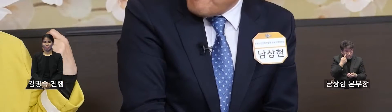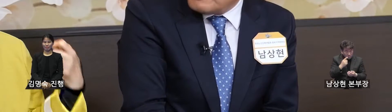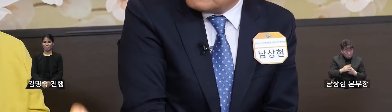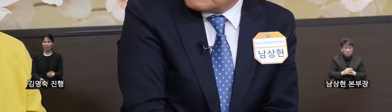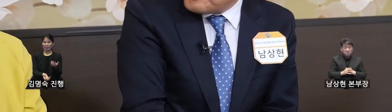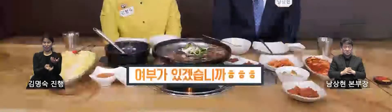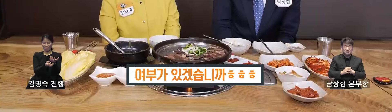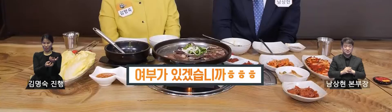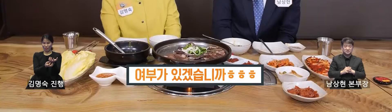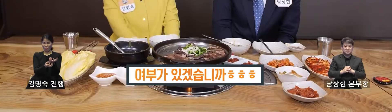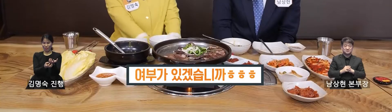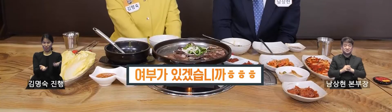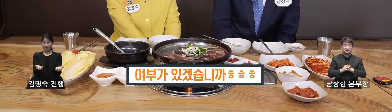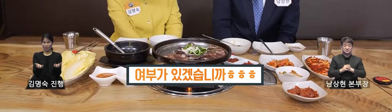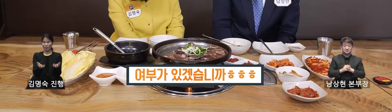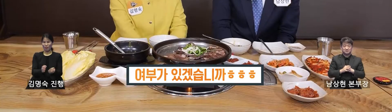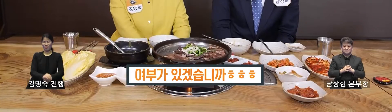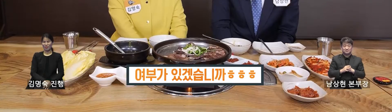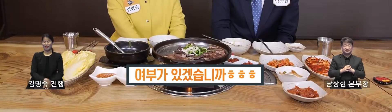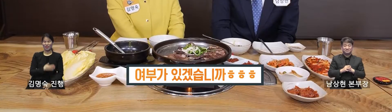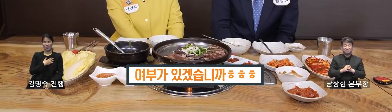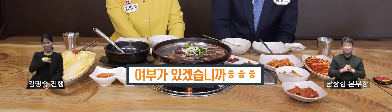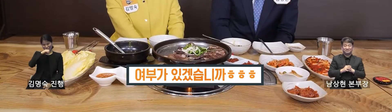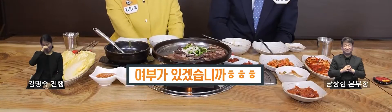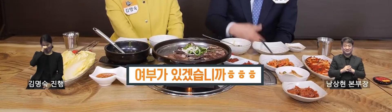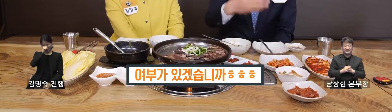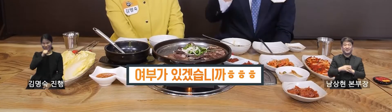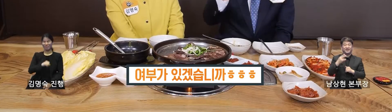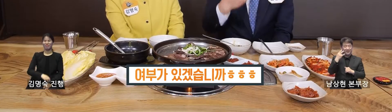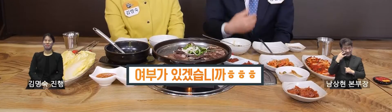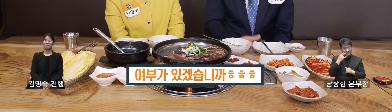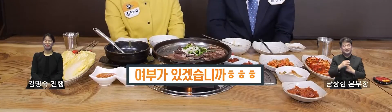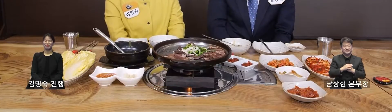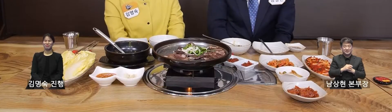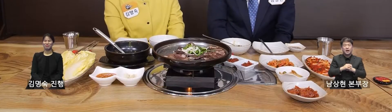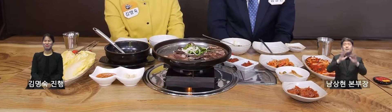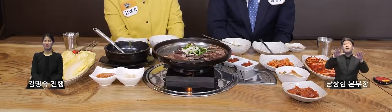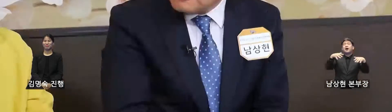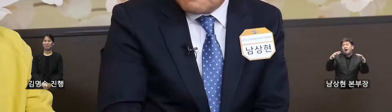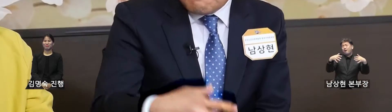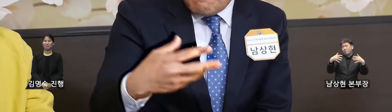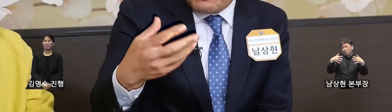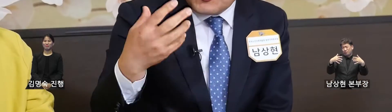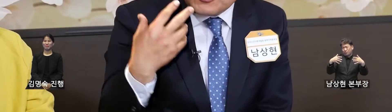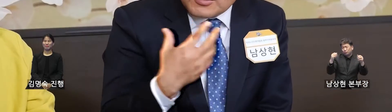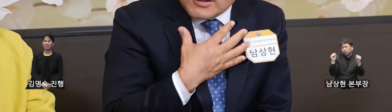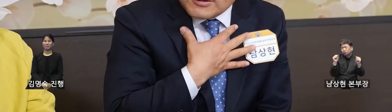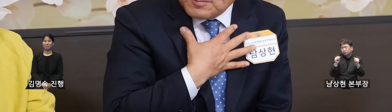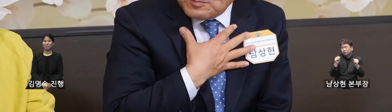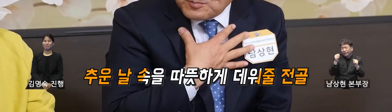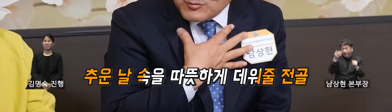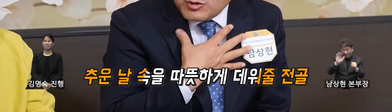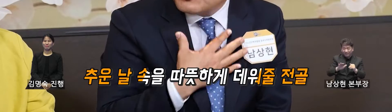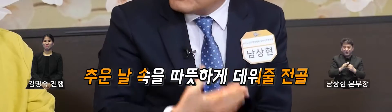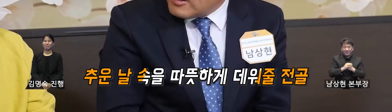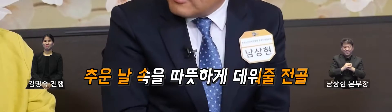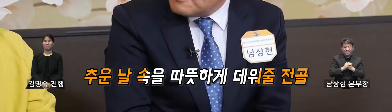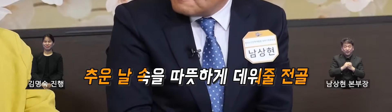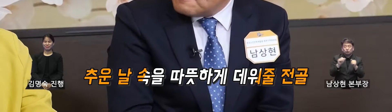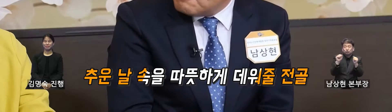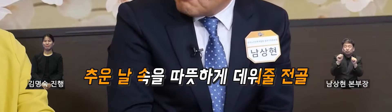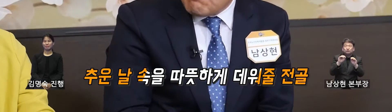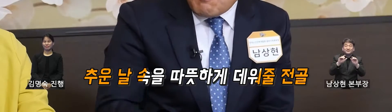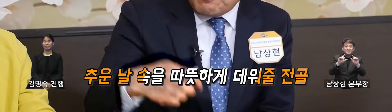전골이요? 전 좋습니다. 네, 바람도 차고 또 이렇게 추운